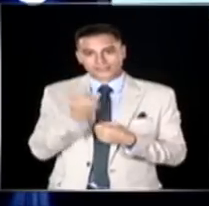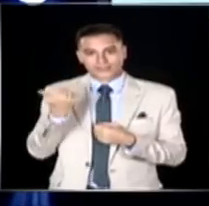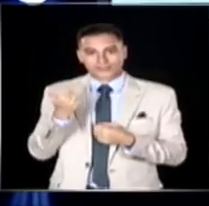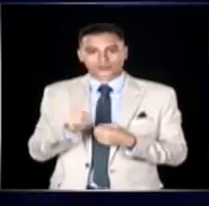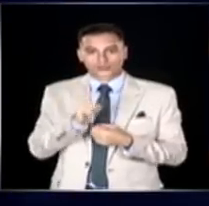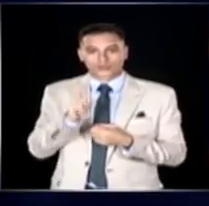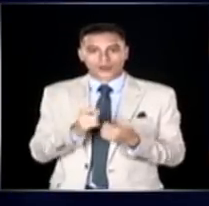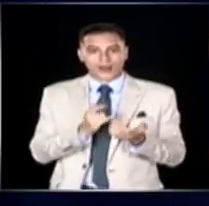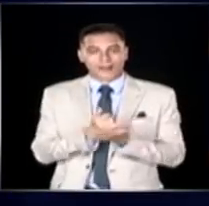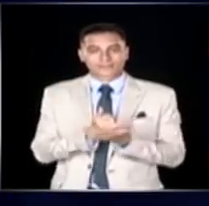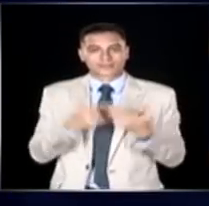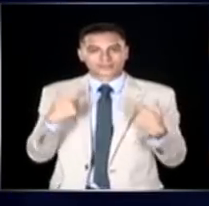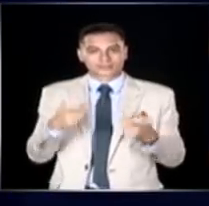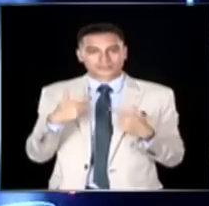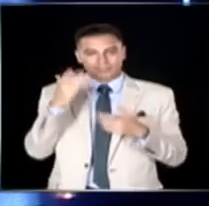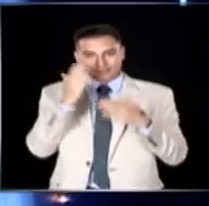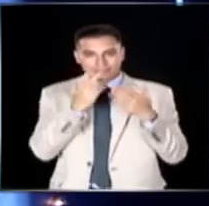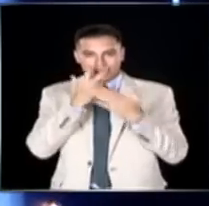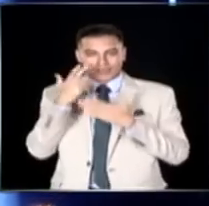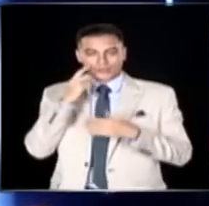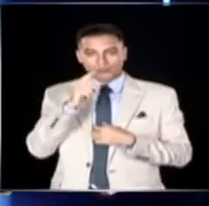التاريخ. تاريخ والسؤال هو،